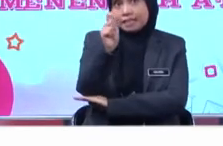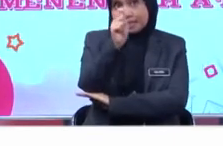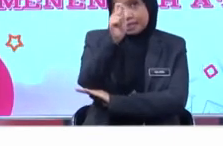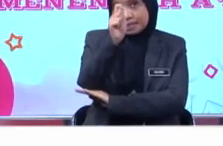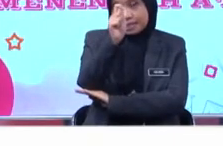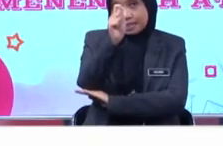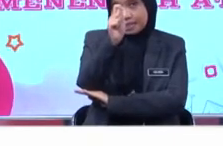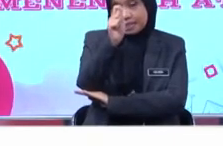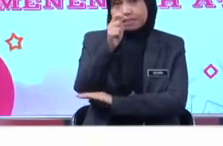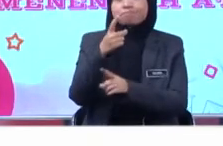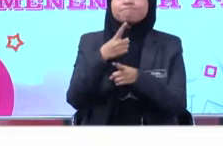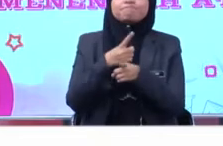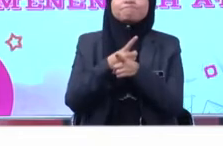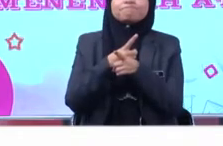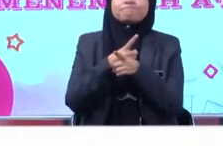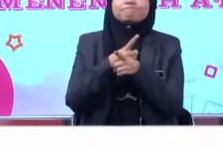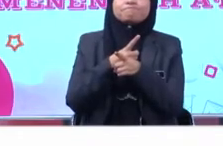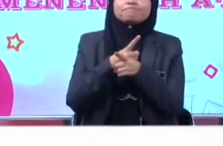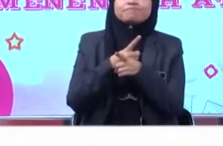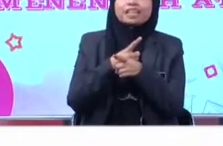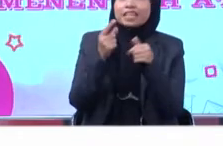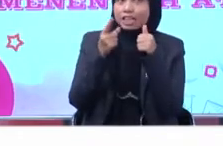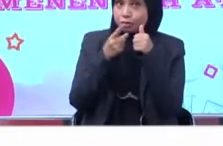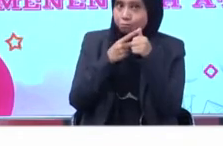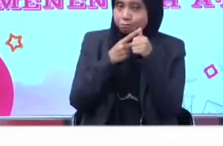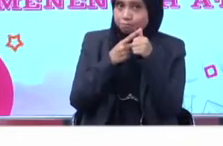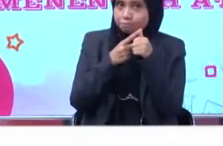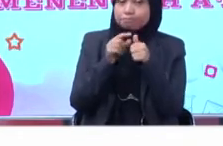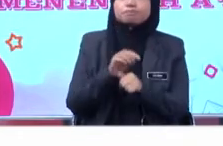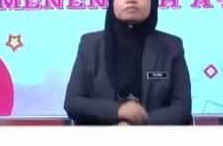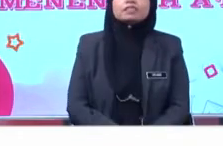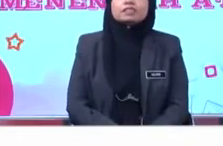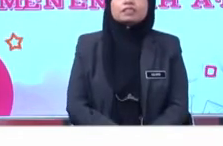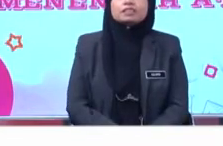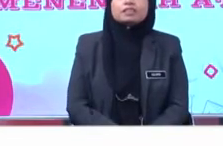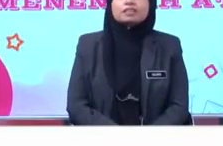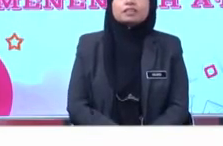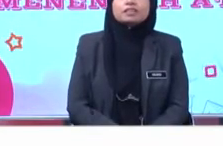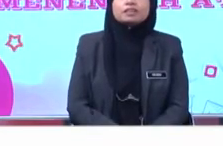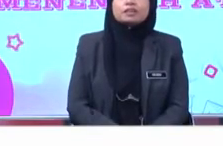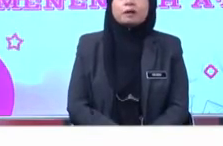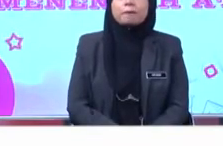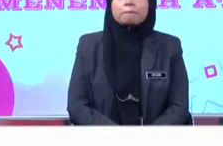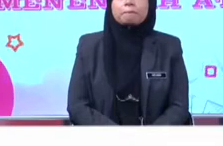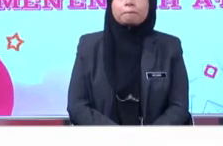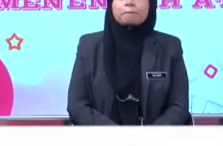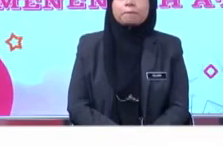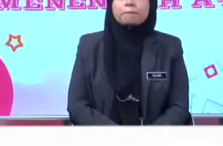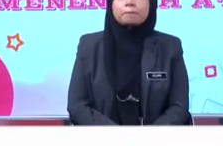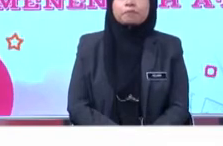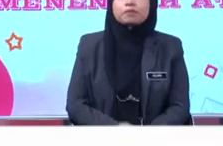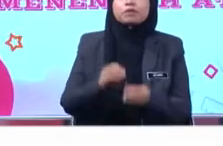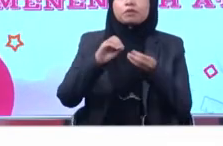betul-betul gila kerjai murid-murid ada 33